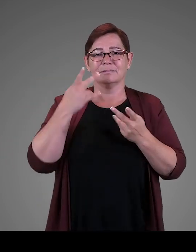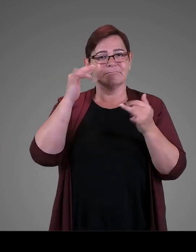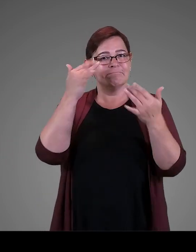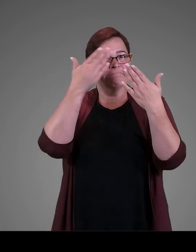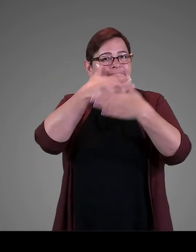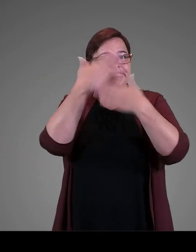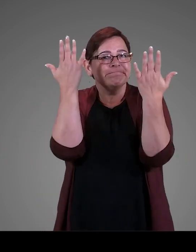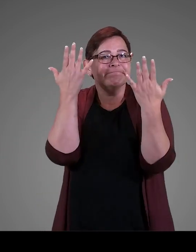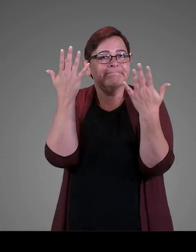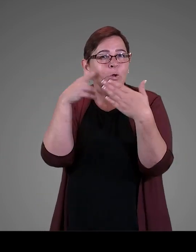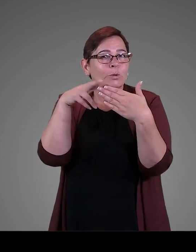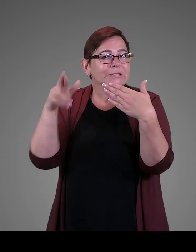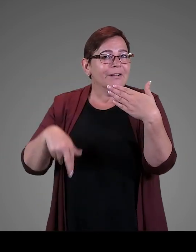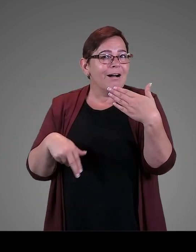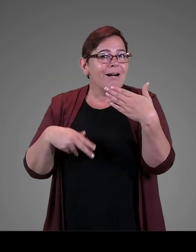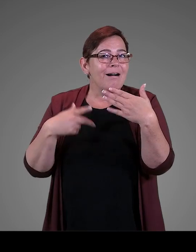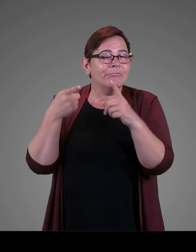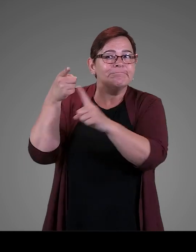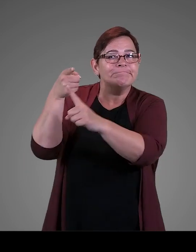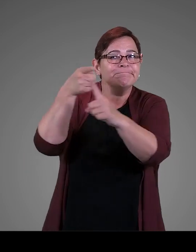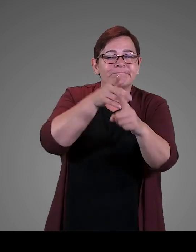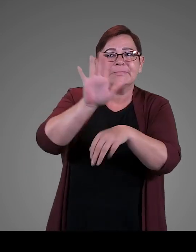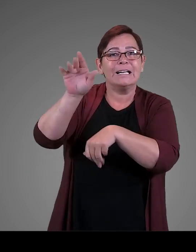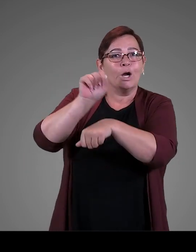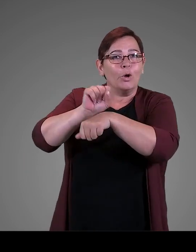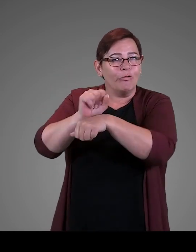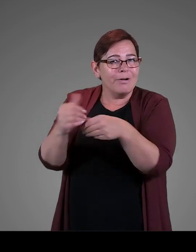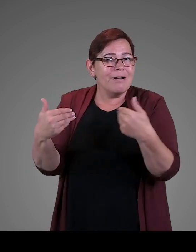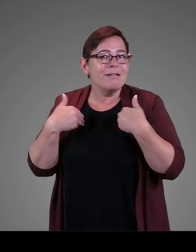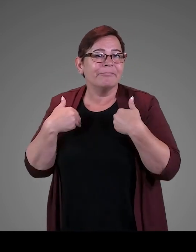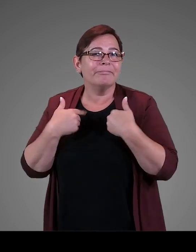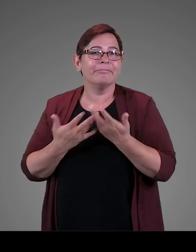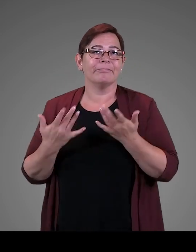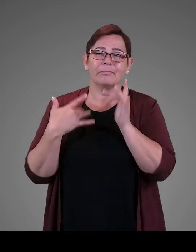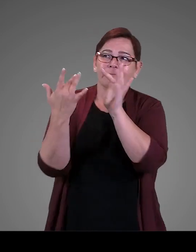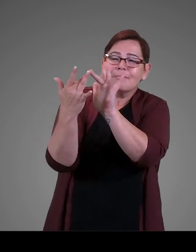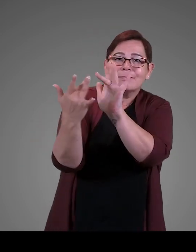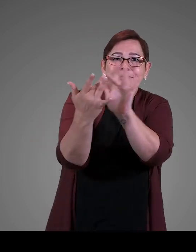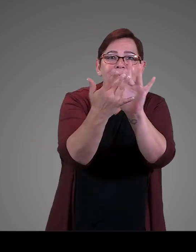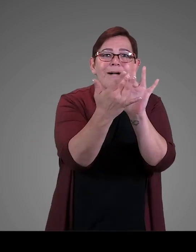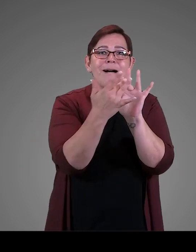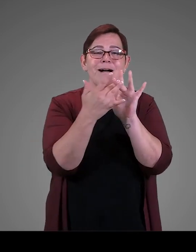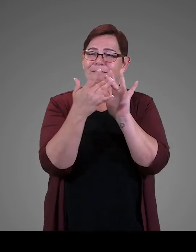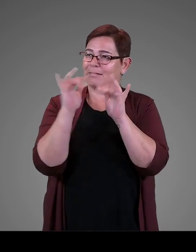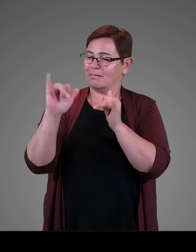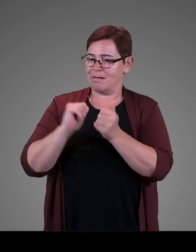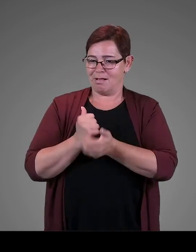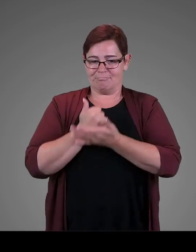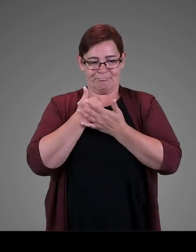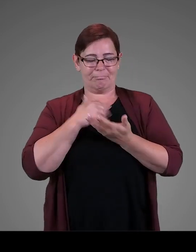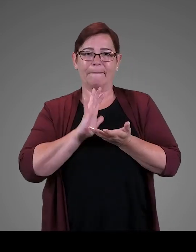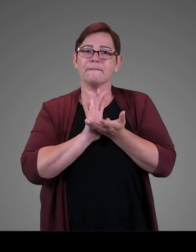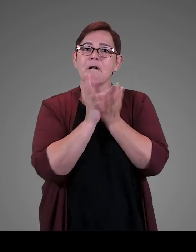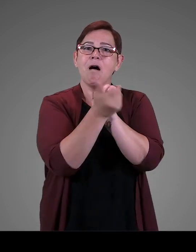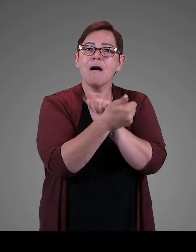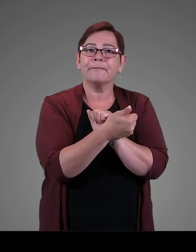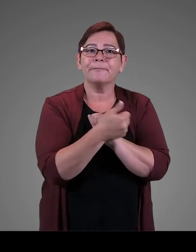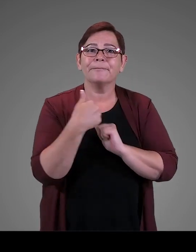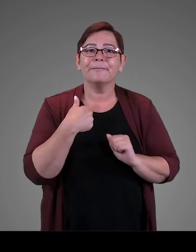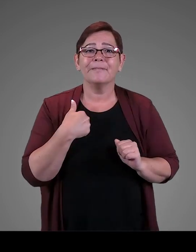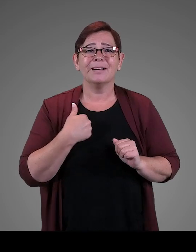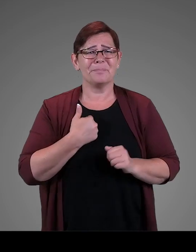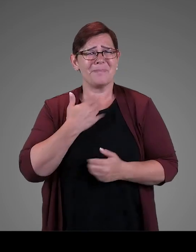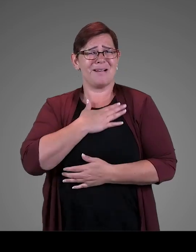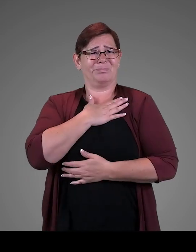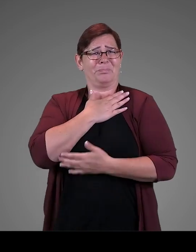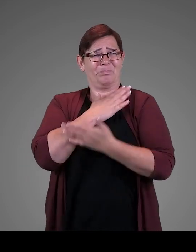invisible, finalement, sur la carrière de certaines personnes, puis moi, d'être en contact aussi avec ces gens-là. Ces gens-là me fait